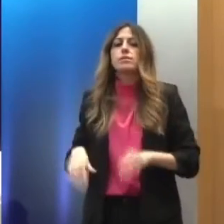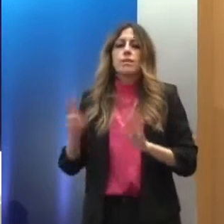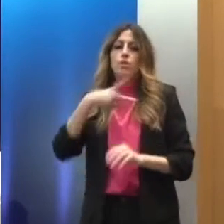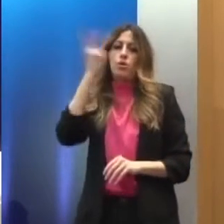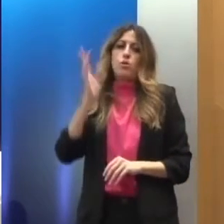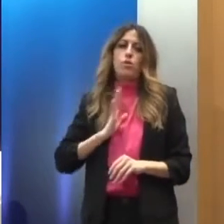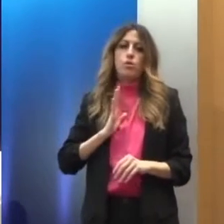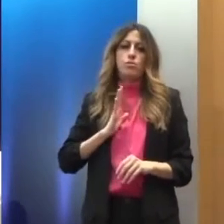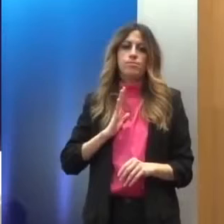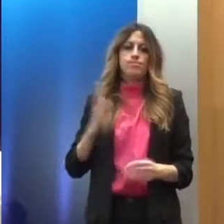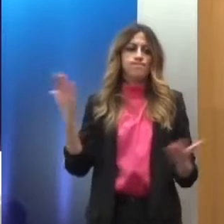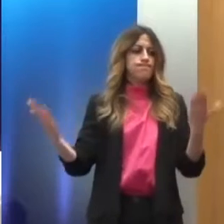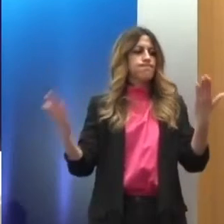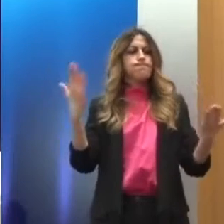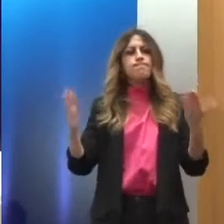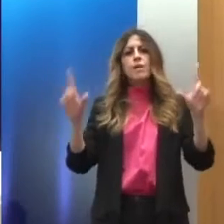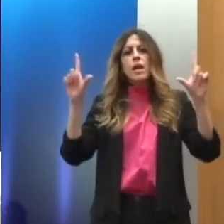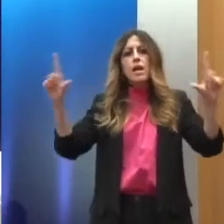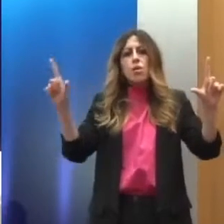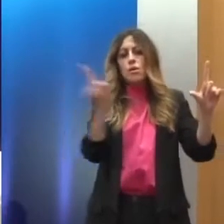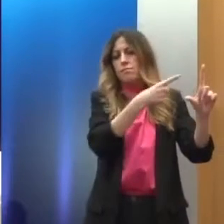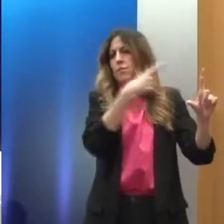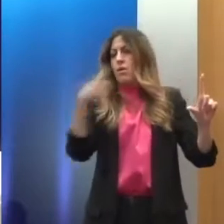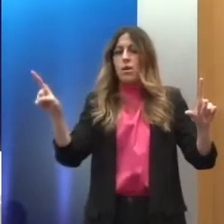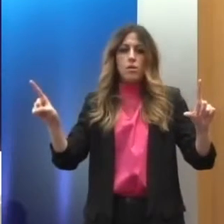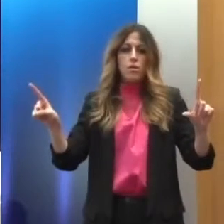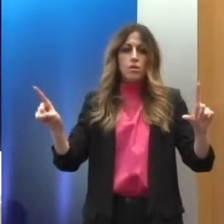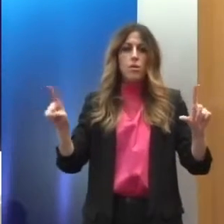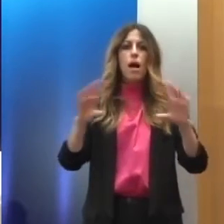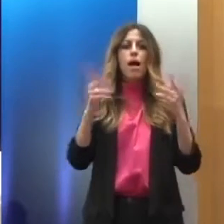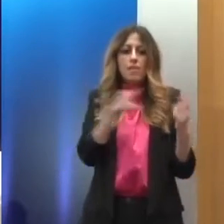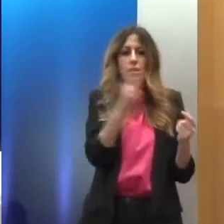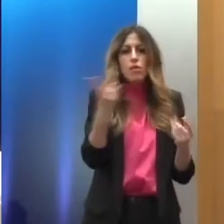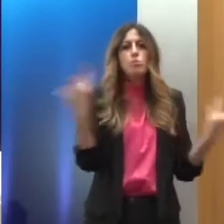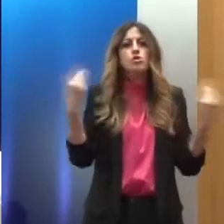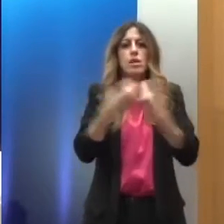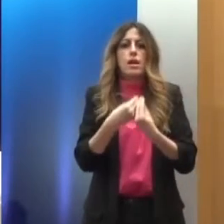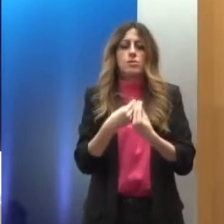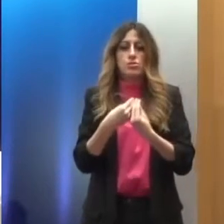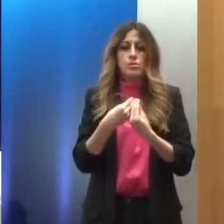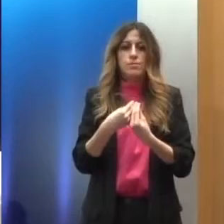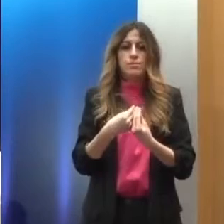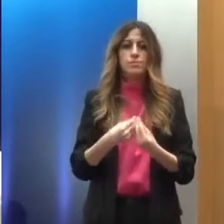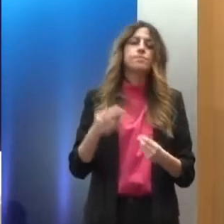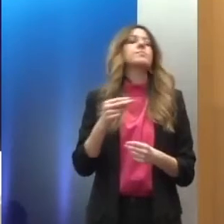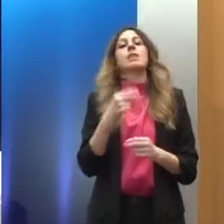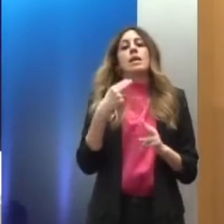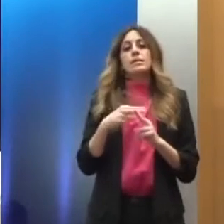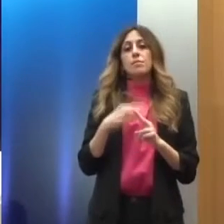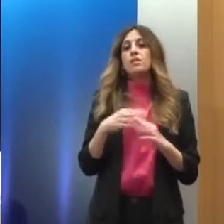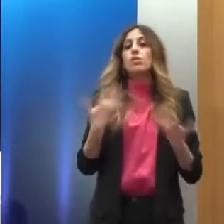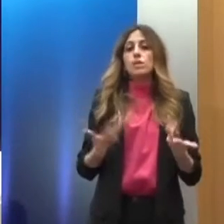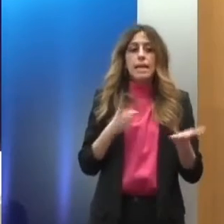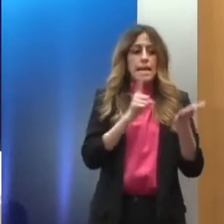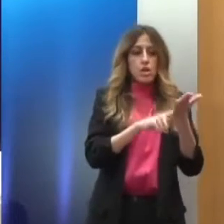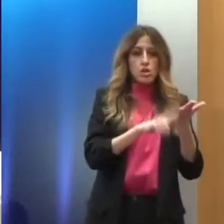συμβιβάζεται? Όλο το θέμα, λοιπόν, είναι ότι η υλοποίηση των συγκεκριμένων νόμων πολλές φορές